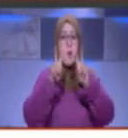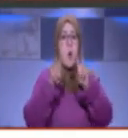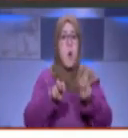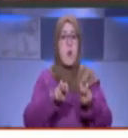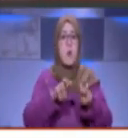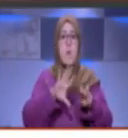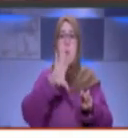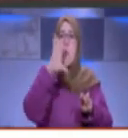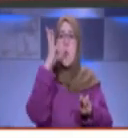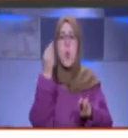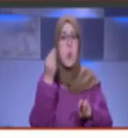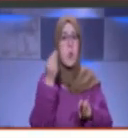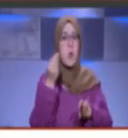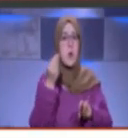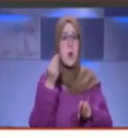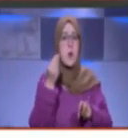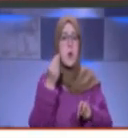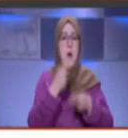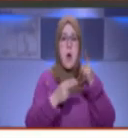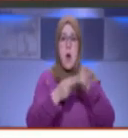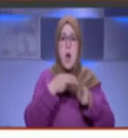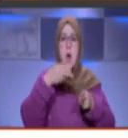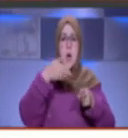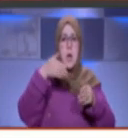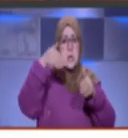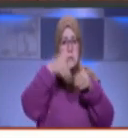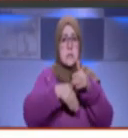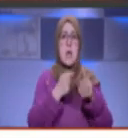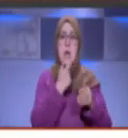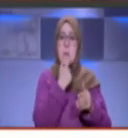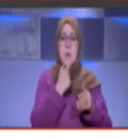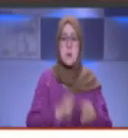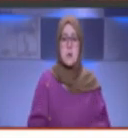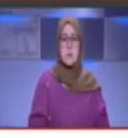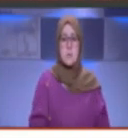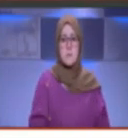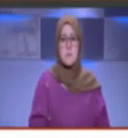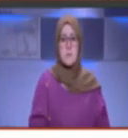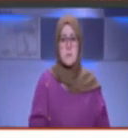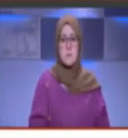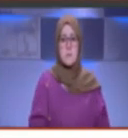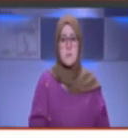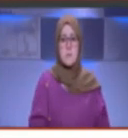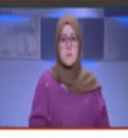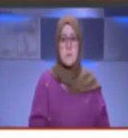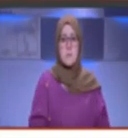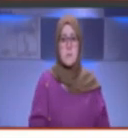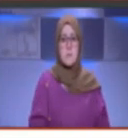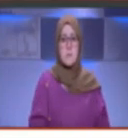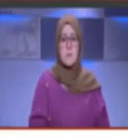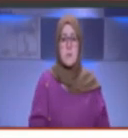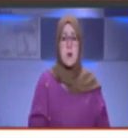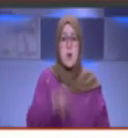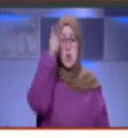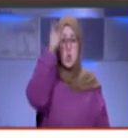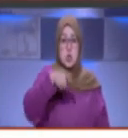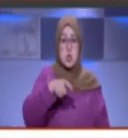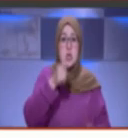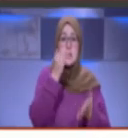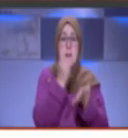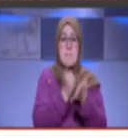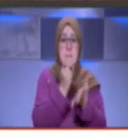بريطانيا؟ والشخص الذي يدير دومينيك راب هو الشخص المسؤول عن هذا الملف، وسوف